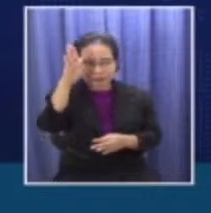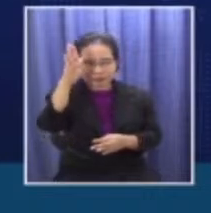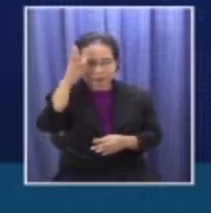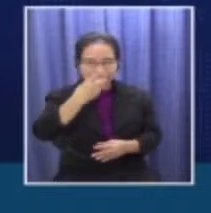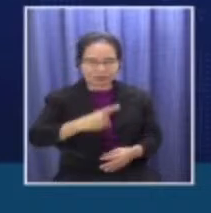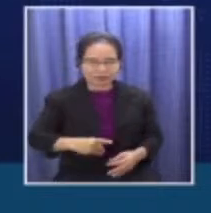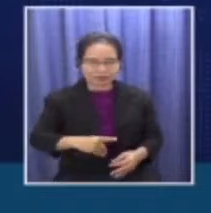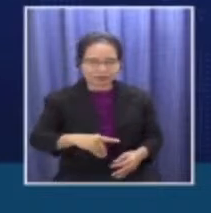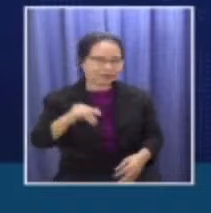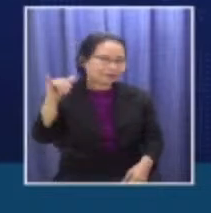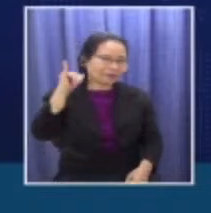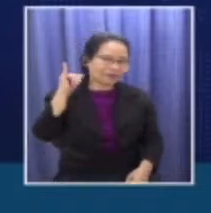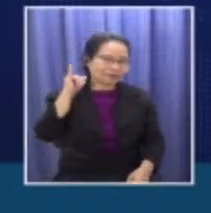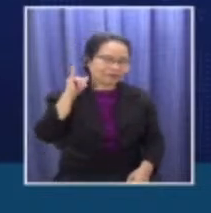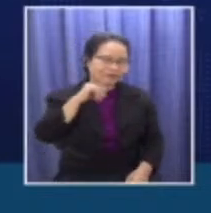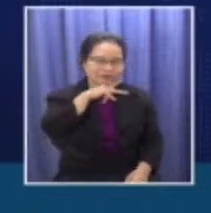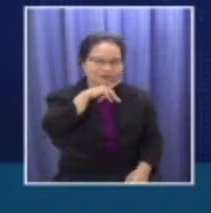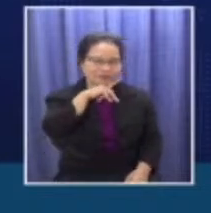a